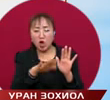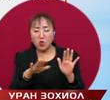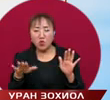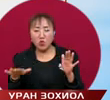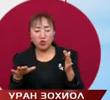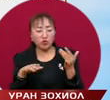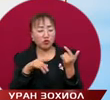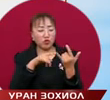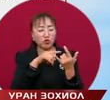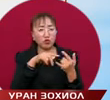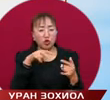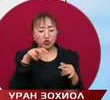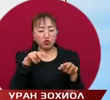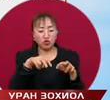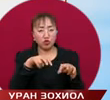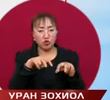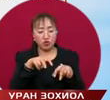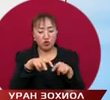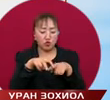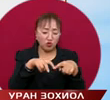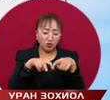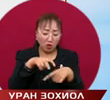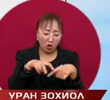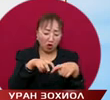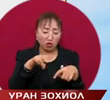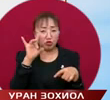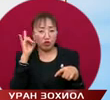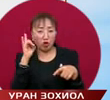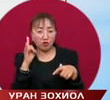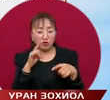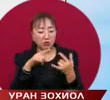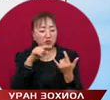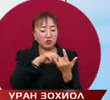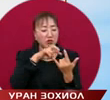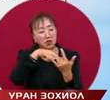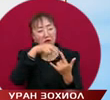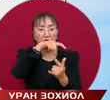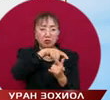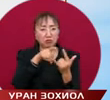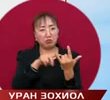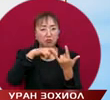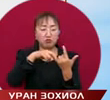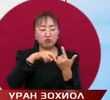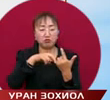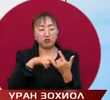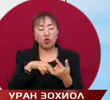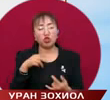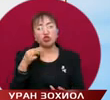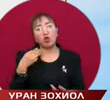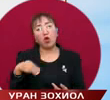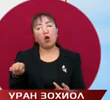дөрвөн хөлийн хооронд дөр гүйлдээд сөөглөж хөвтүүлээд хажууд нь арга тавиад буруу зүв талаас нь авирч